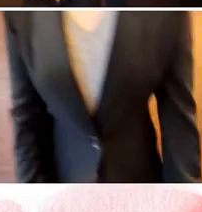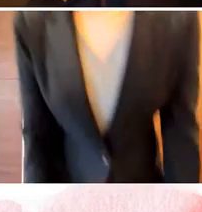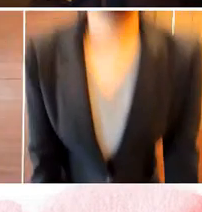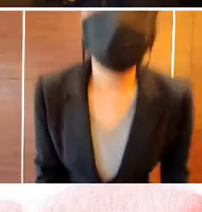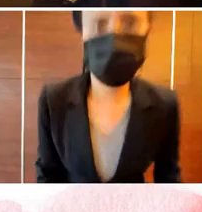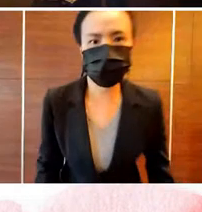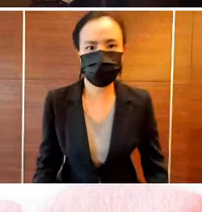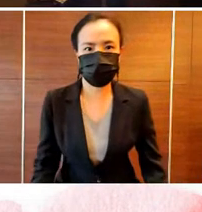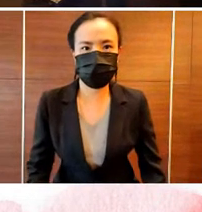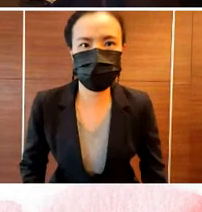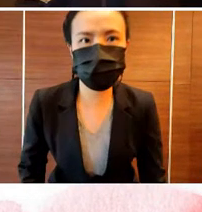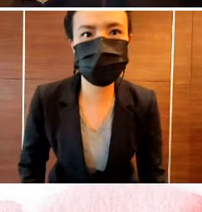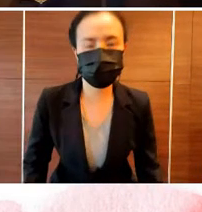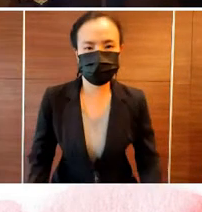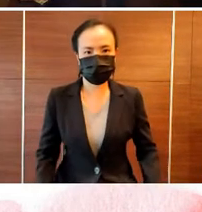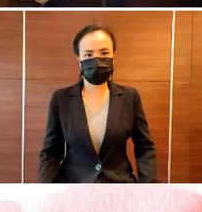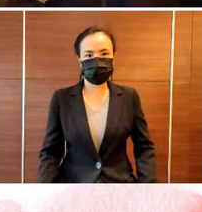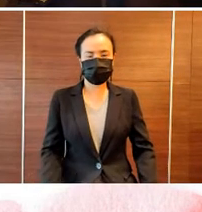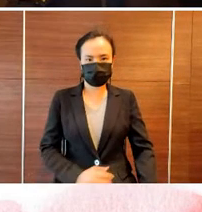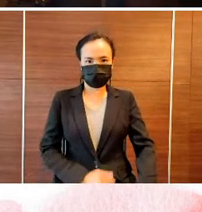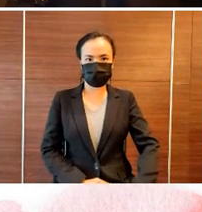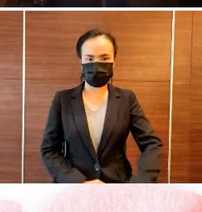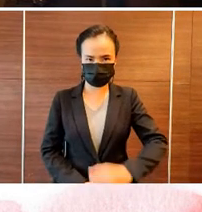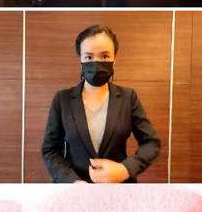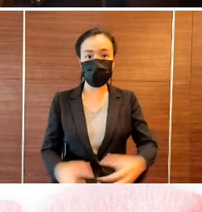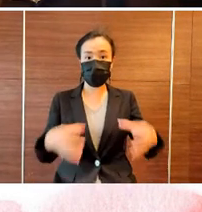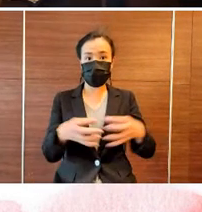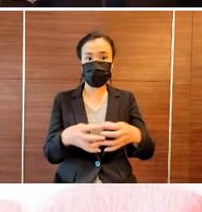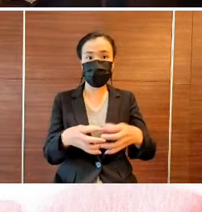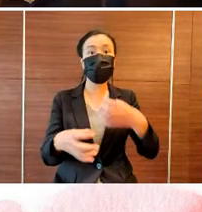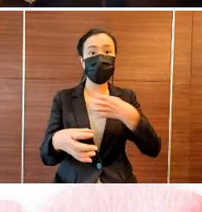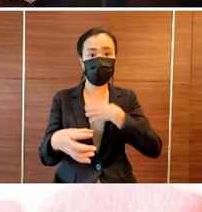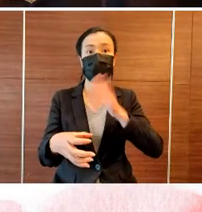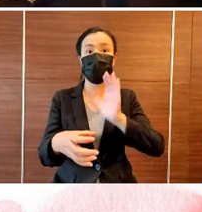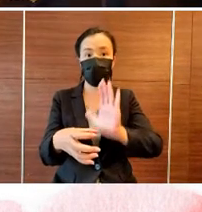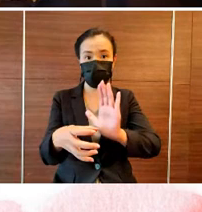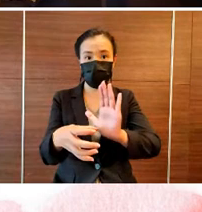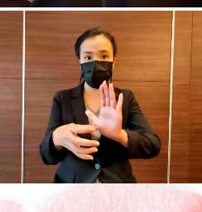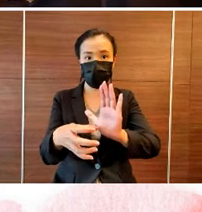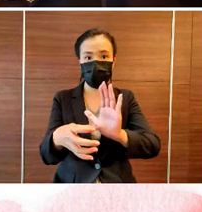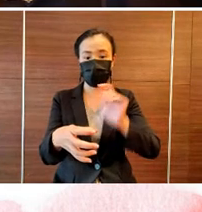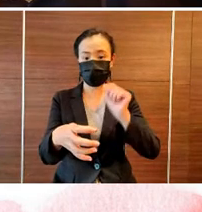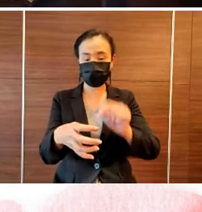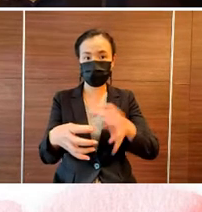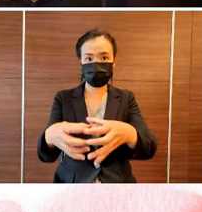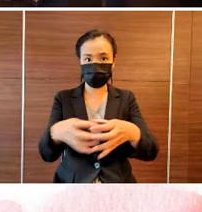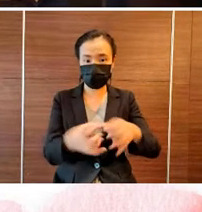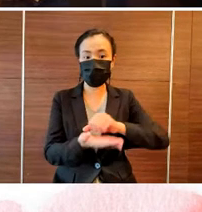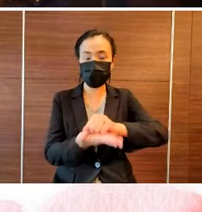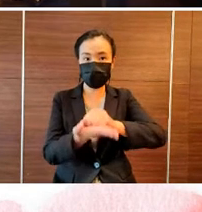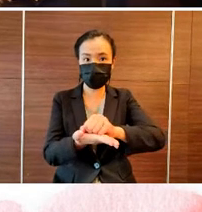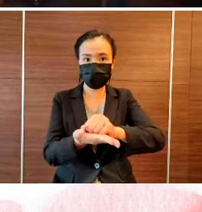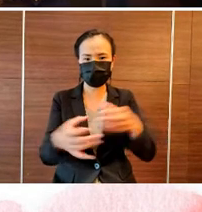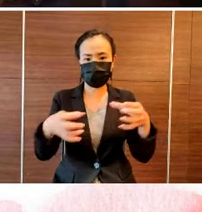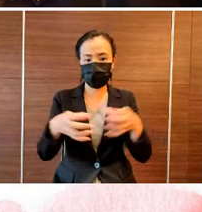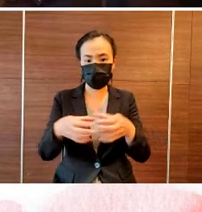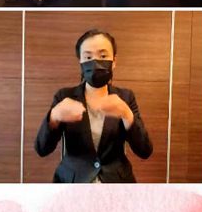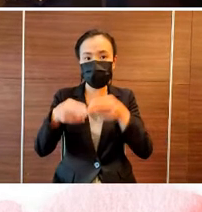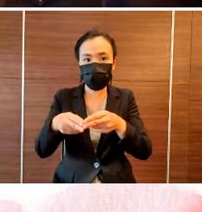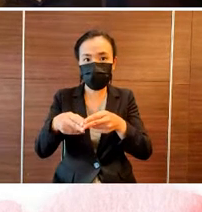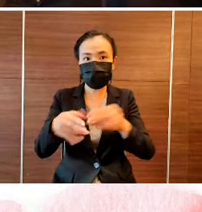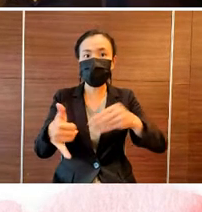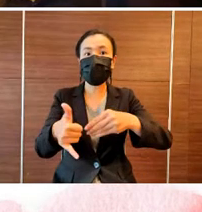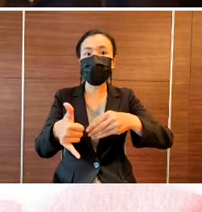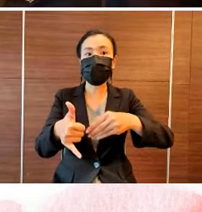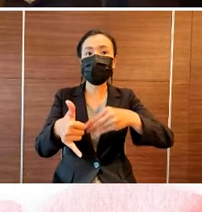นะที่เริ่มต้นจากกลุ่มความต้องการนะของกลุ่มที่มารับบริการซึ่งในที่นี้เราจะเอากลุ่มเฉพาะ LGBT